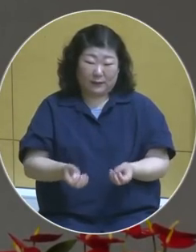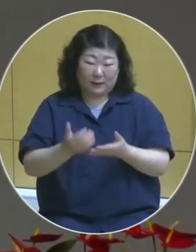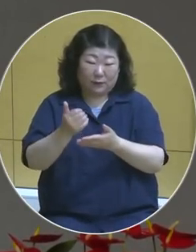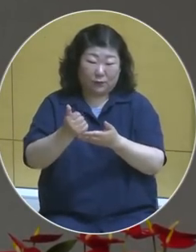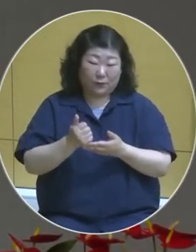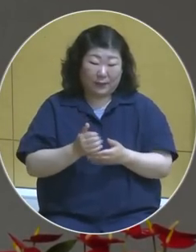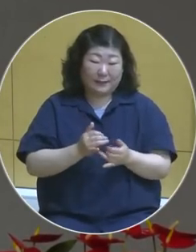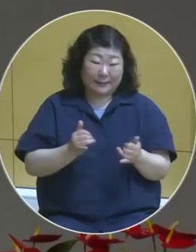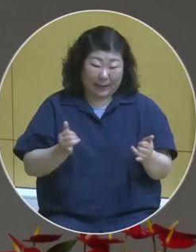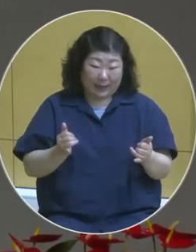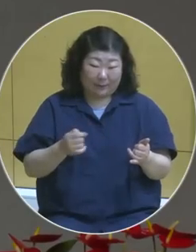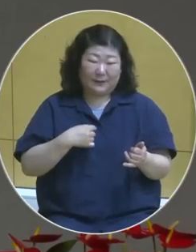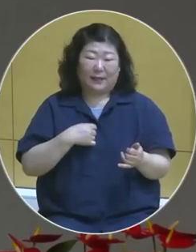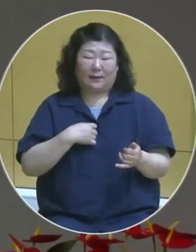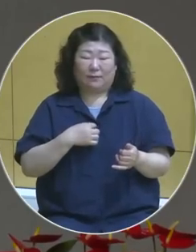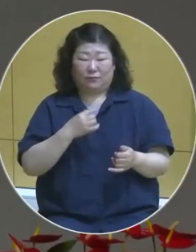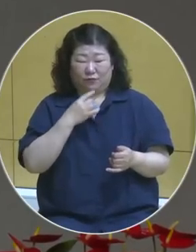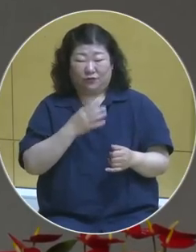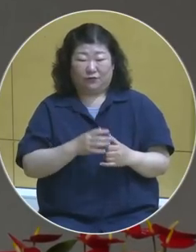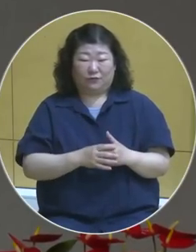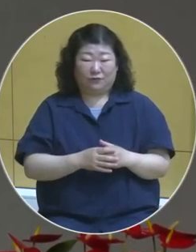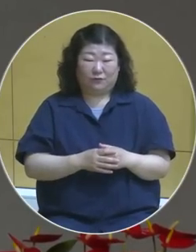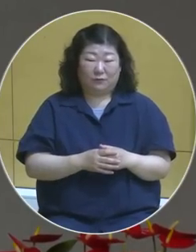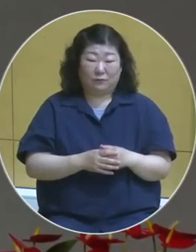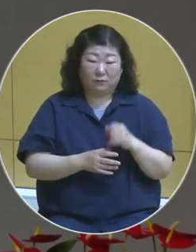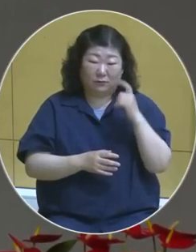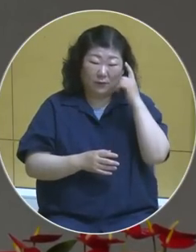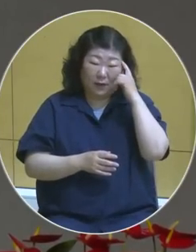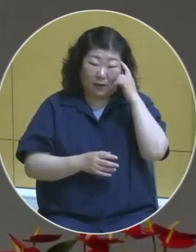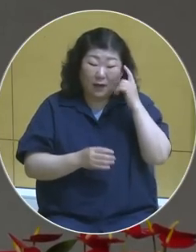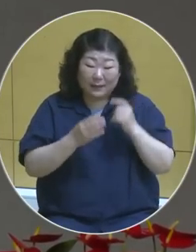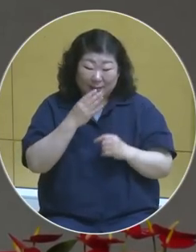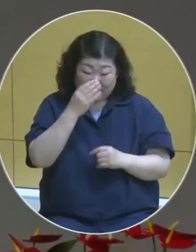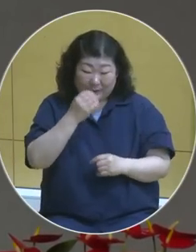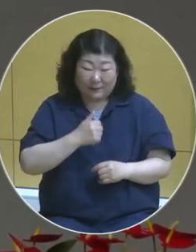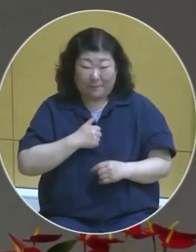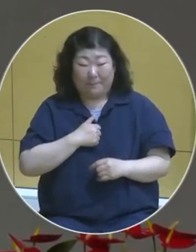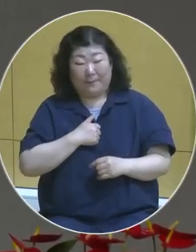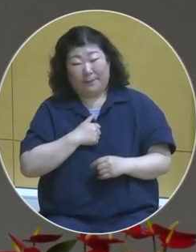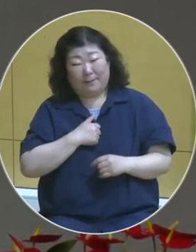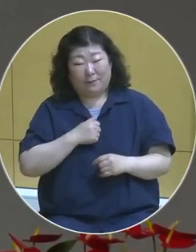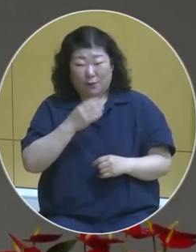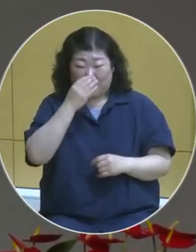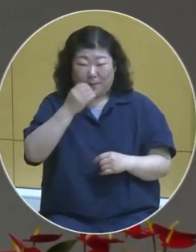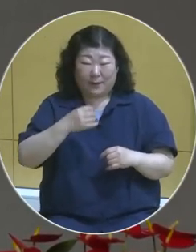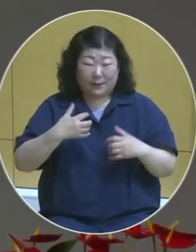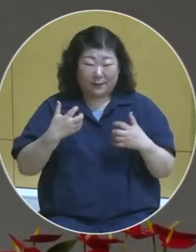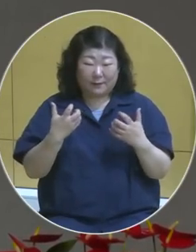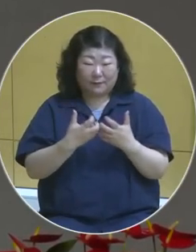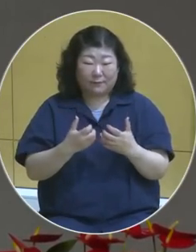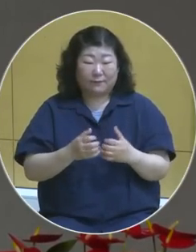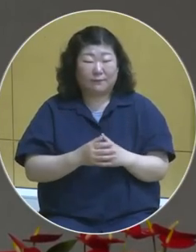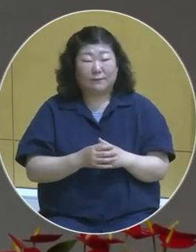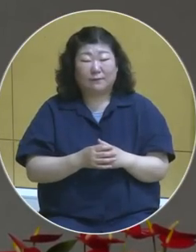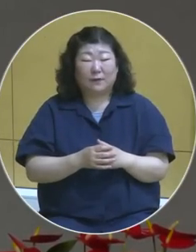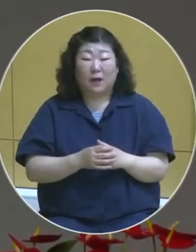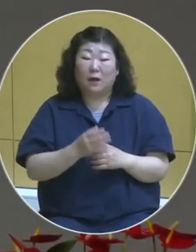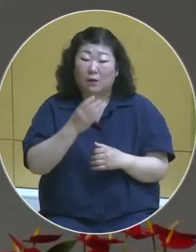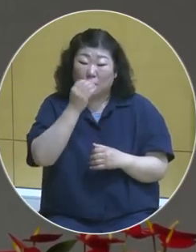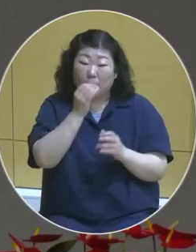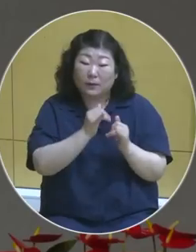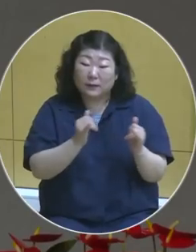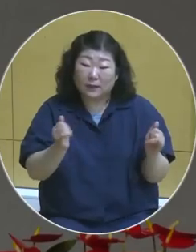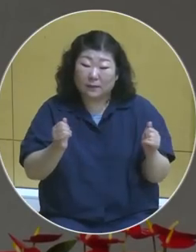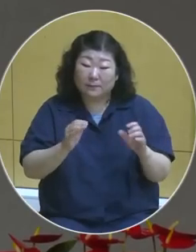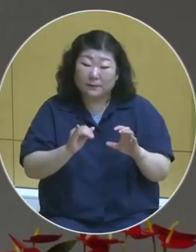사람들을 불러서 초청해서 자랑합니다. 그 속에는 자만과 오만과 교만이 가득 차 있습니다. 교만한 사람은